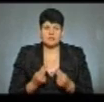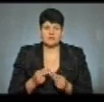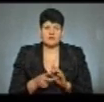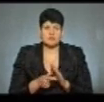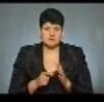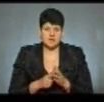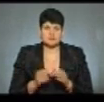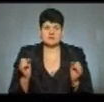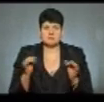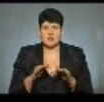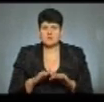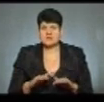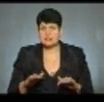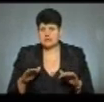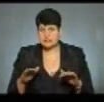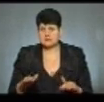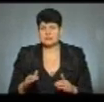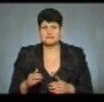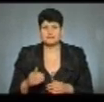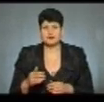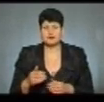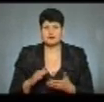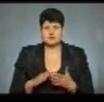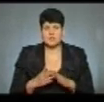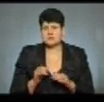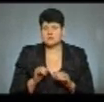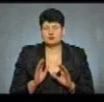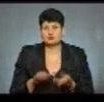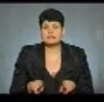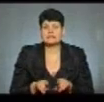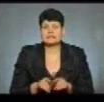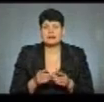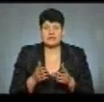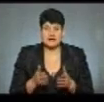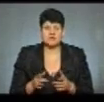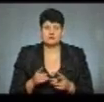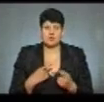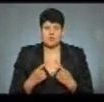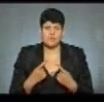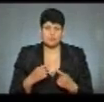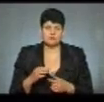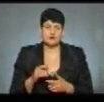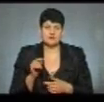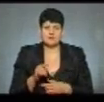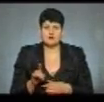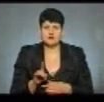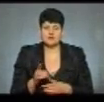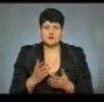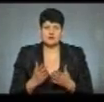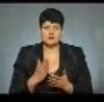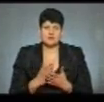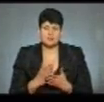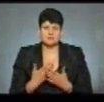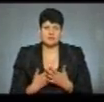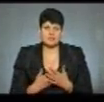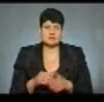нас там збираються дітки. Відповідно, ситуація може бути така, що ми говоримо про те, що все ж таки, якщо є якісь